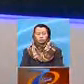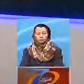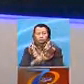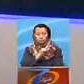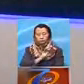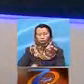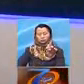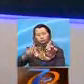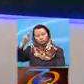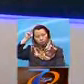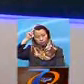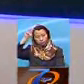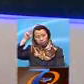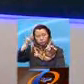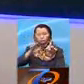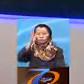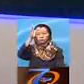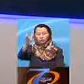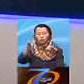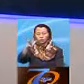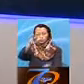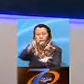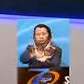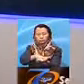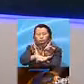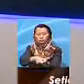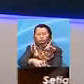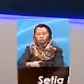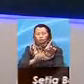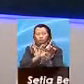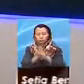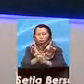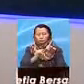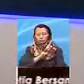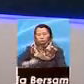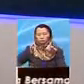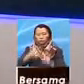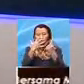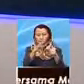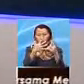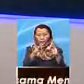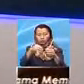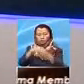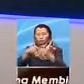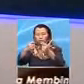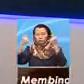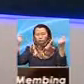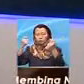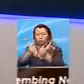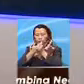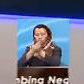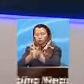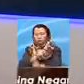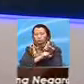Sultan Kelantan Sultan Mohamad kelima akan diisytiharkan sebagai yang di-pertuan agong ke-15 dalam satu istiadat mengikut tradisi